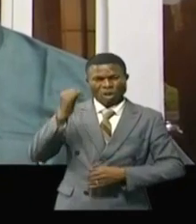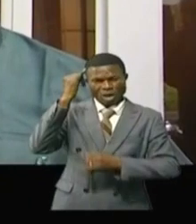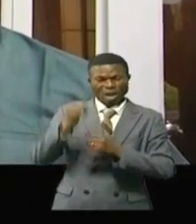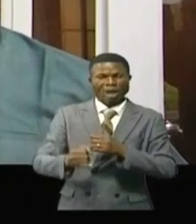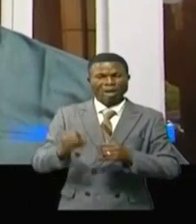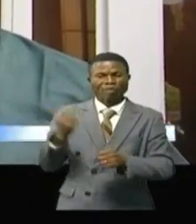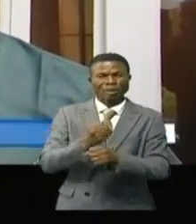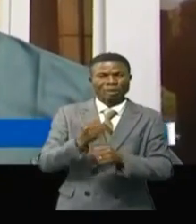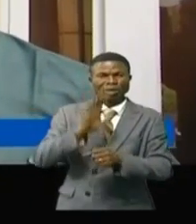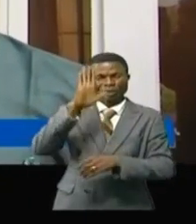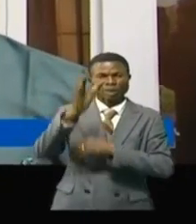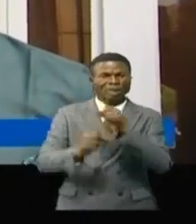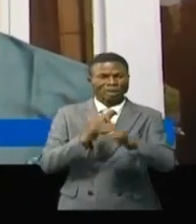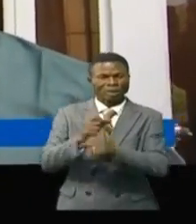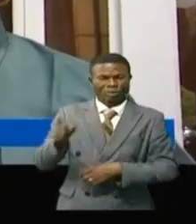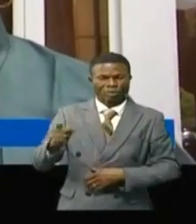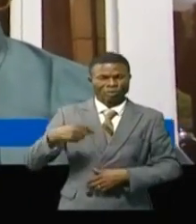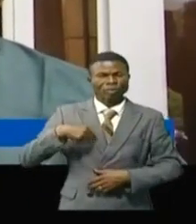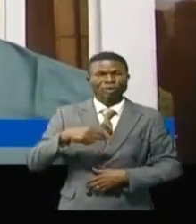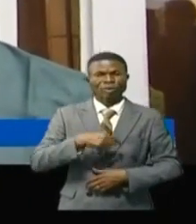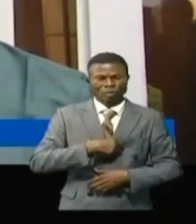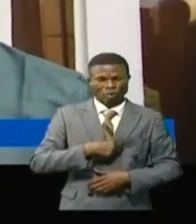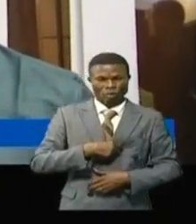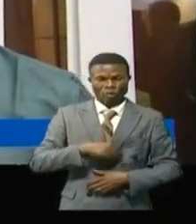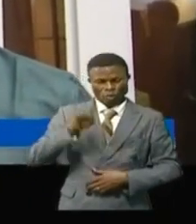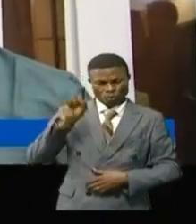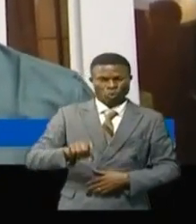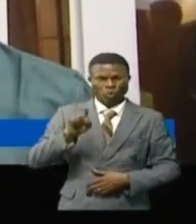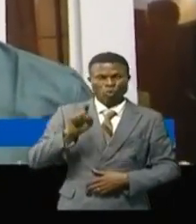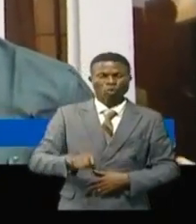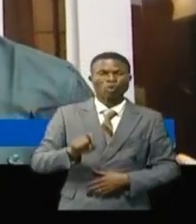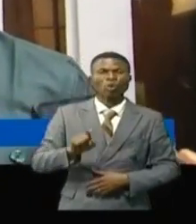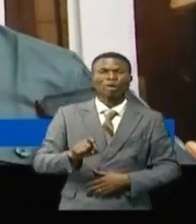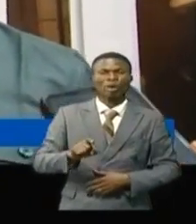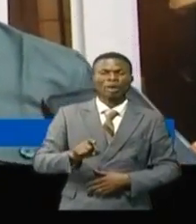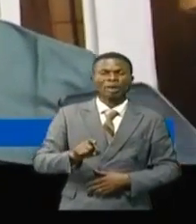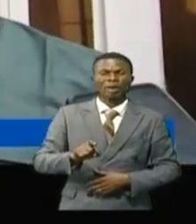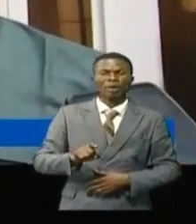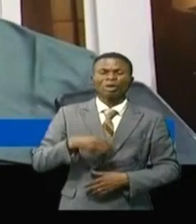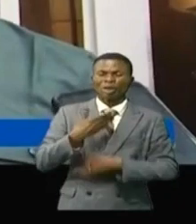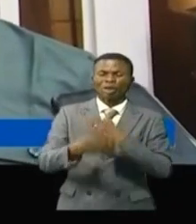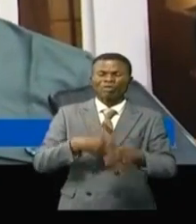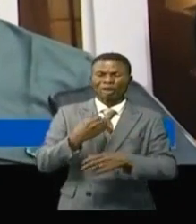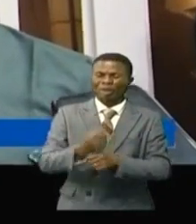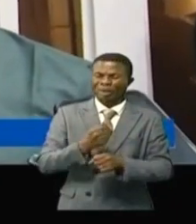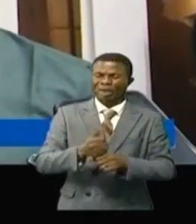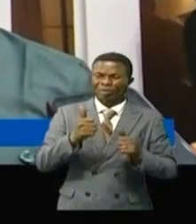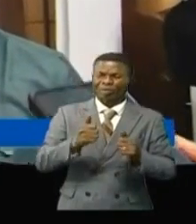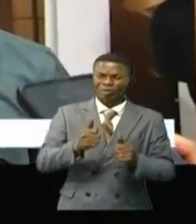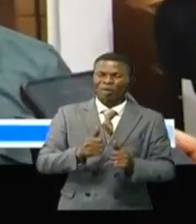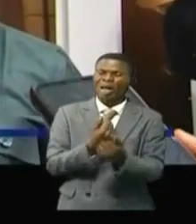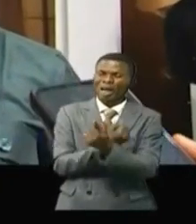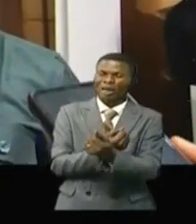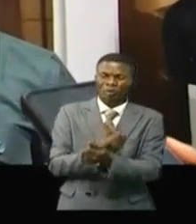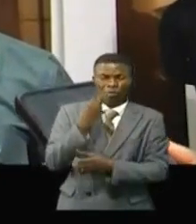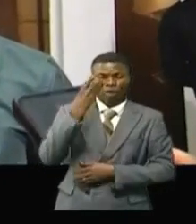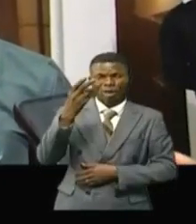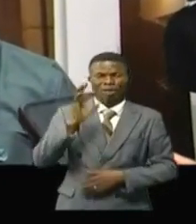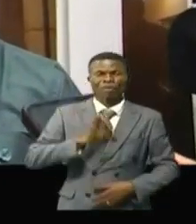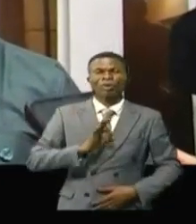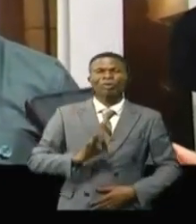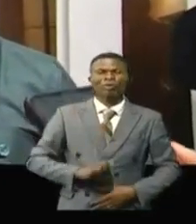président de la République. Donc nous sommes censés faire bien les choses selon la vision du chef de l'État pour qu'enfin